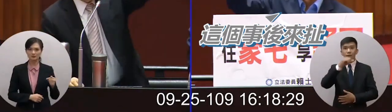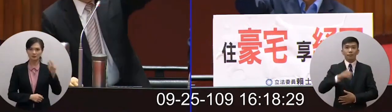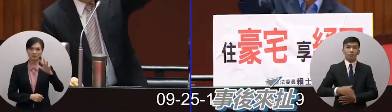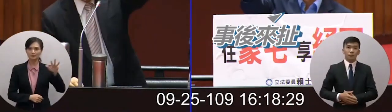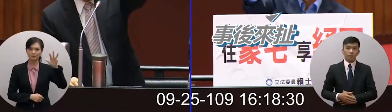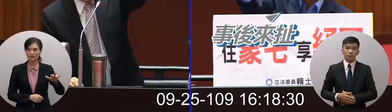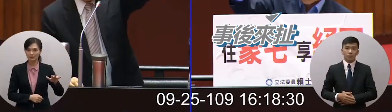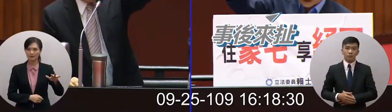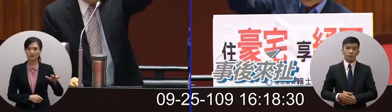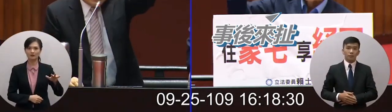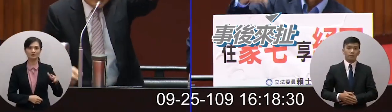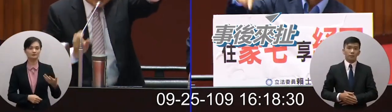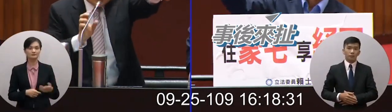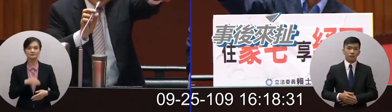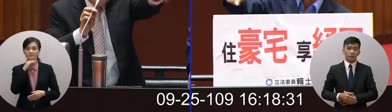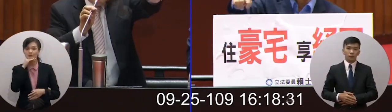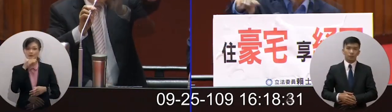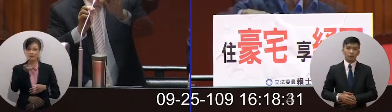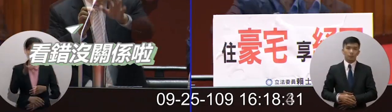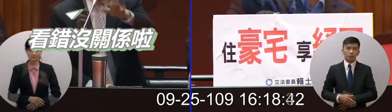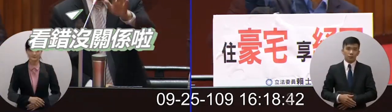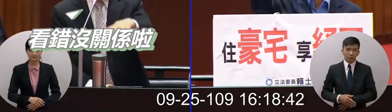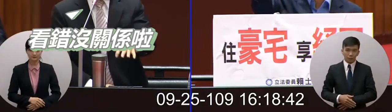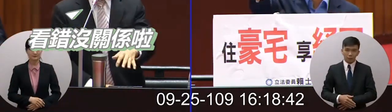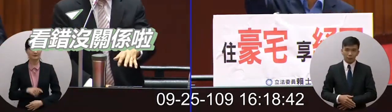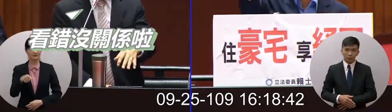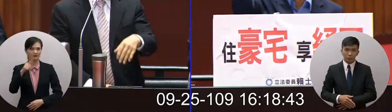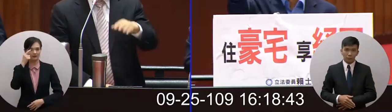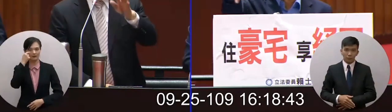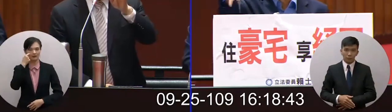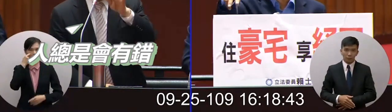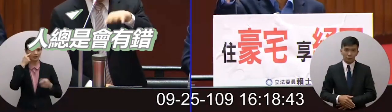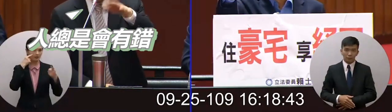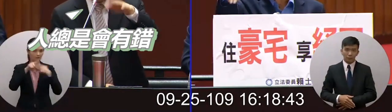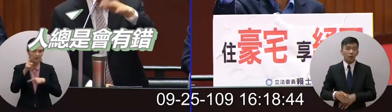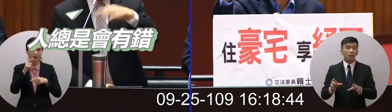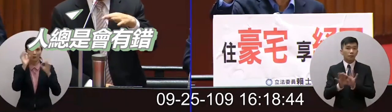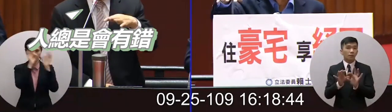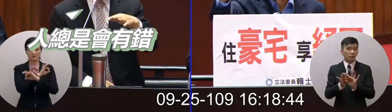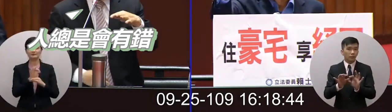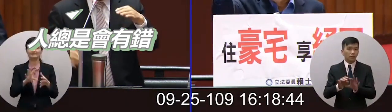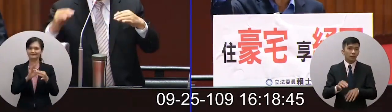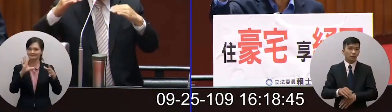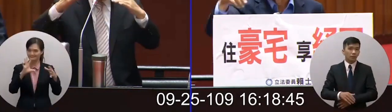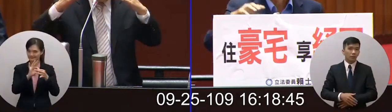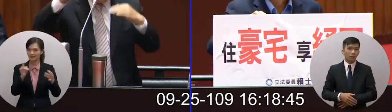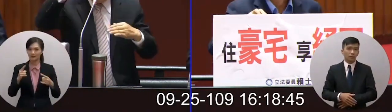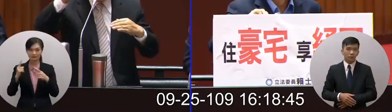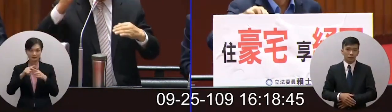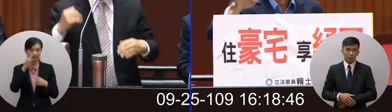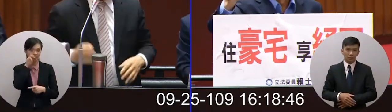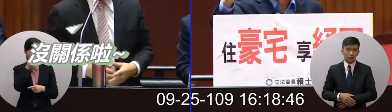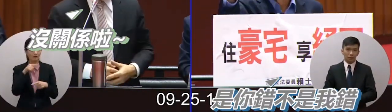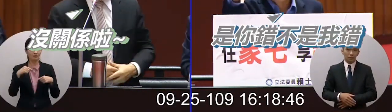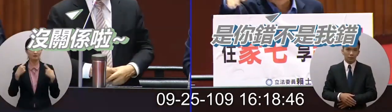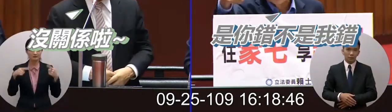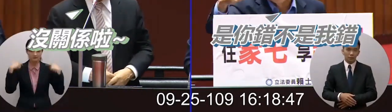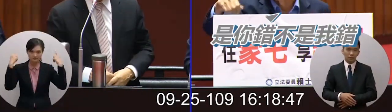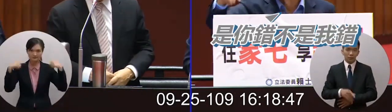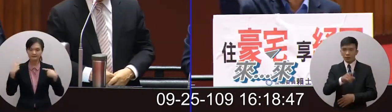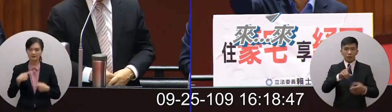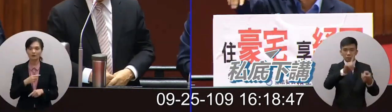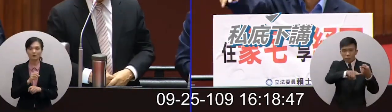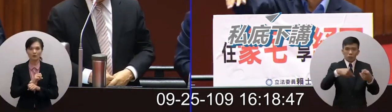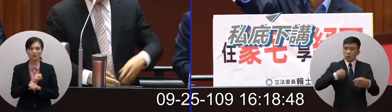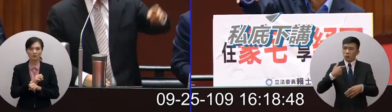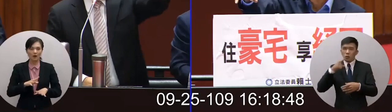扯。 我一回到刚才那个图，我唔对，我紧啦。咱人总是会唔对，有当时啊倒唔对啦。 你唔对，唔是讲